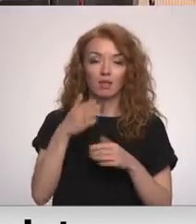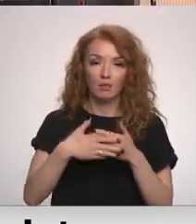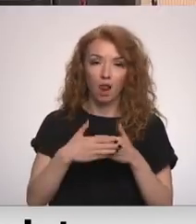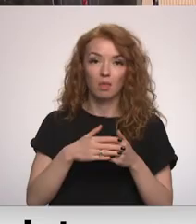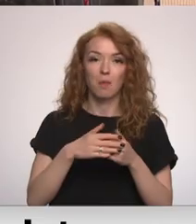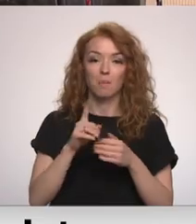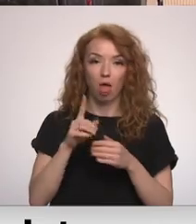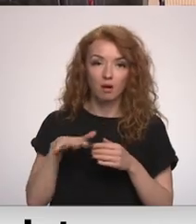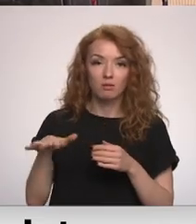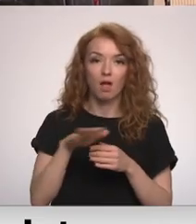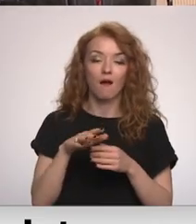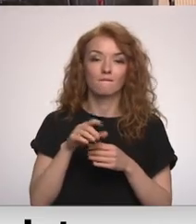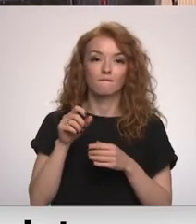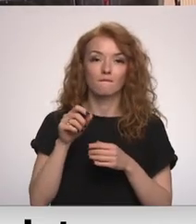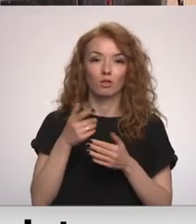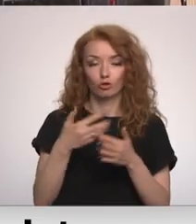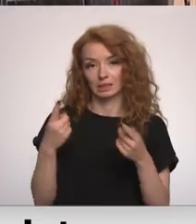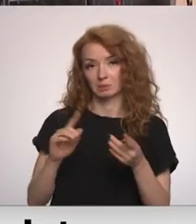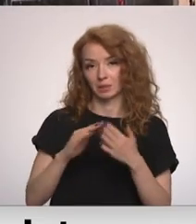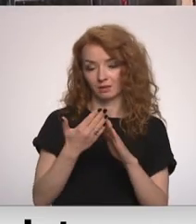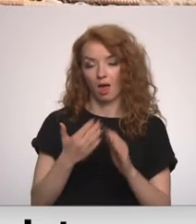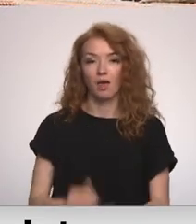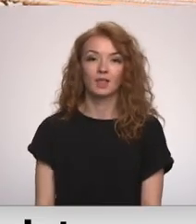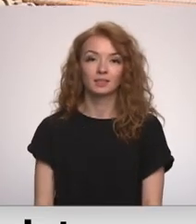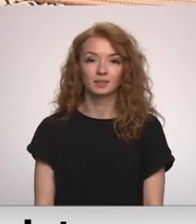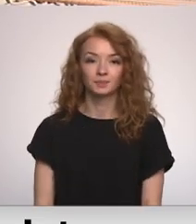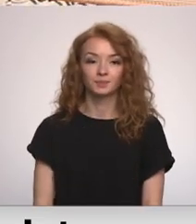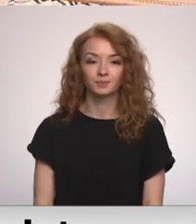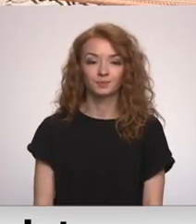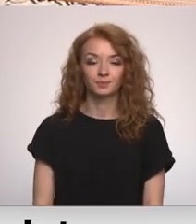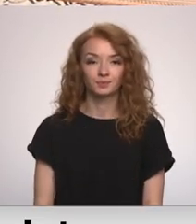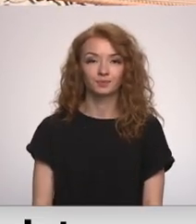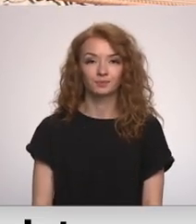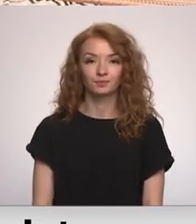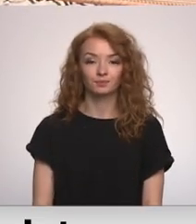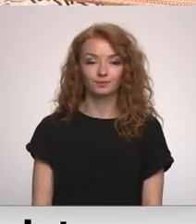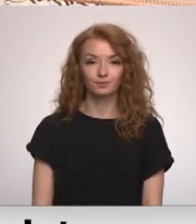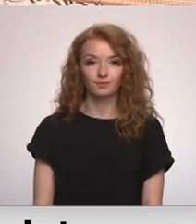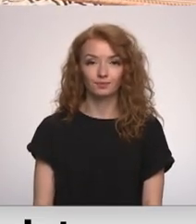Rīgu, Paņevežu, Kauņu, Viļņu un Varšavu. Madara Līcīte, Ainis Kupšs, Latvijas televīzija.